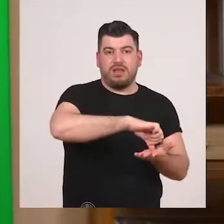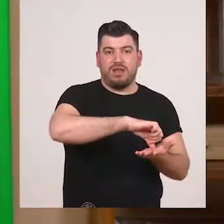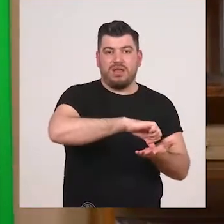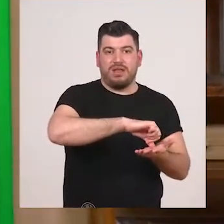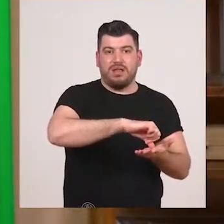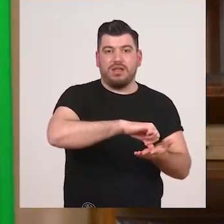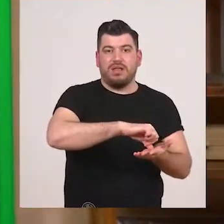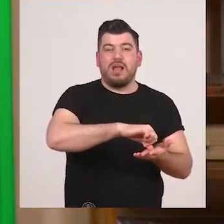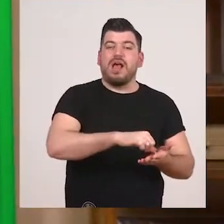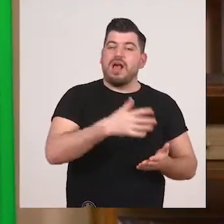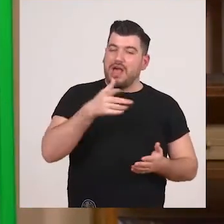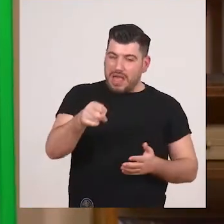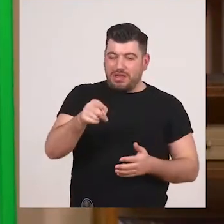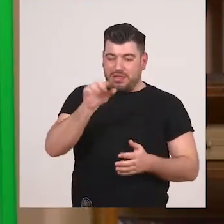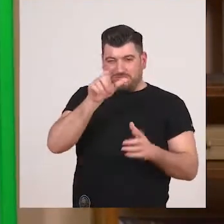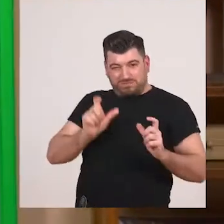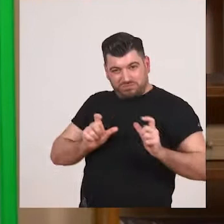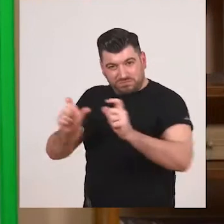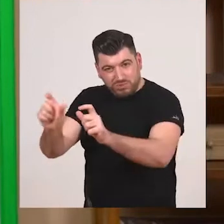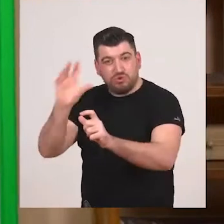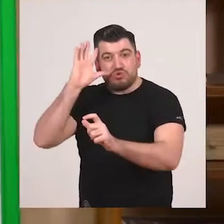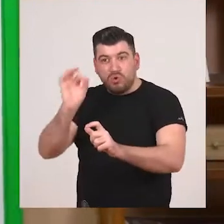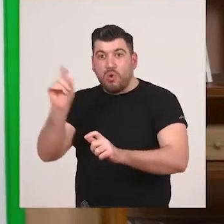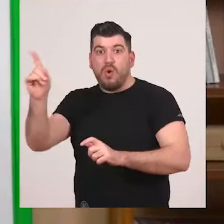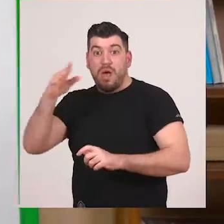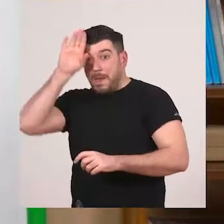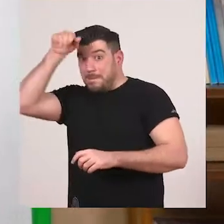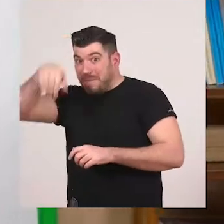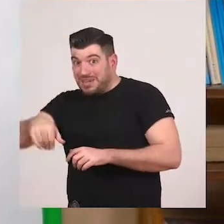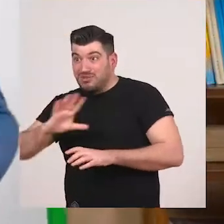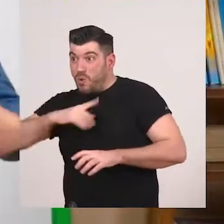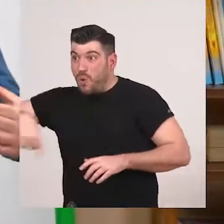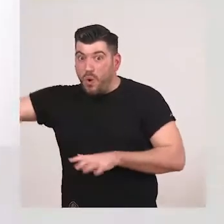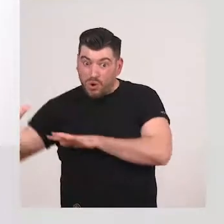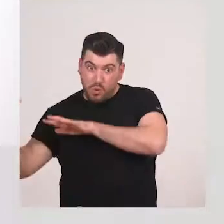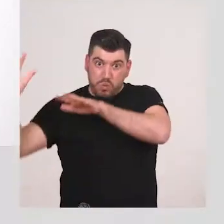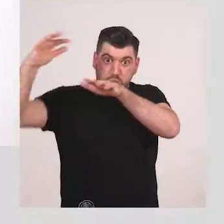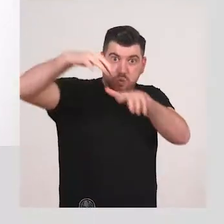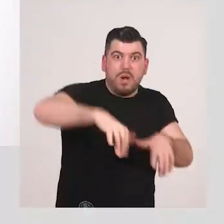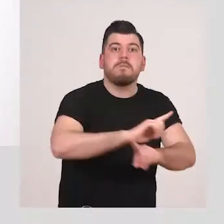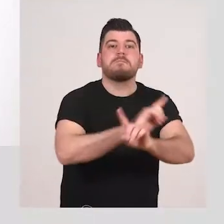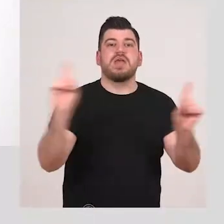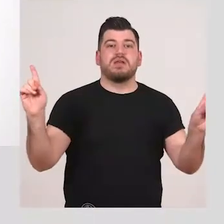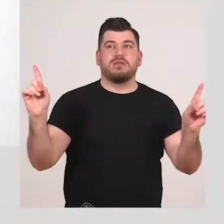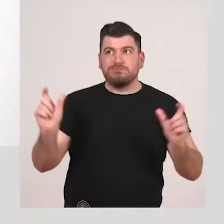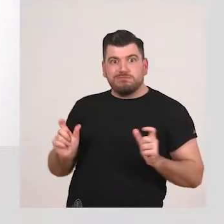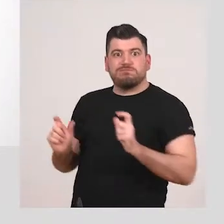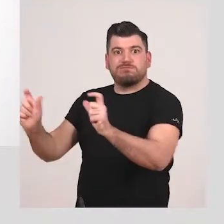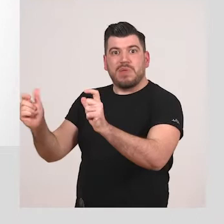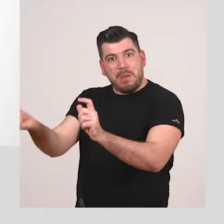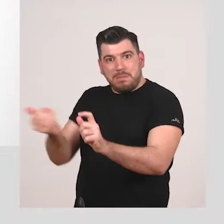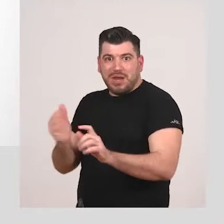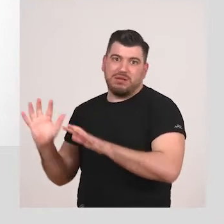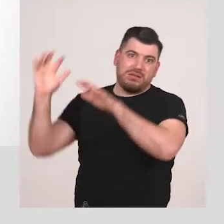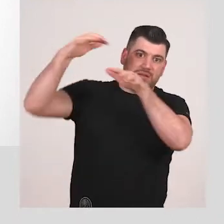να αφήσουν τους Πέρσες να προχωρήσουν. Και κυρίως έπρεπε να προλάβουν πριν αποβιβαστεί το